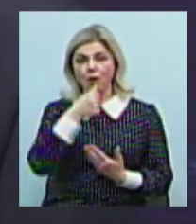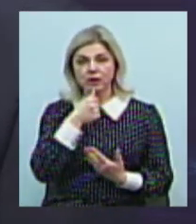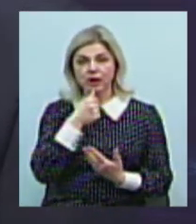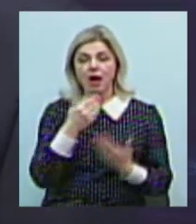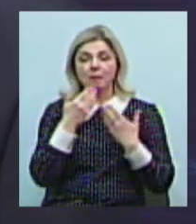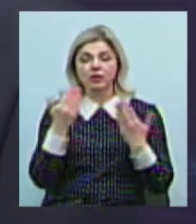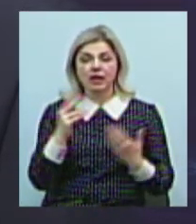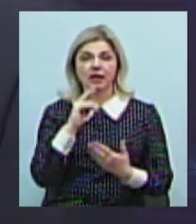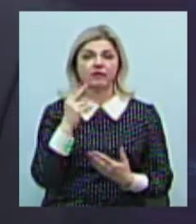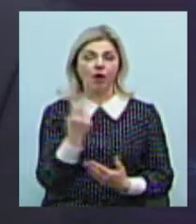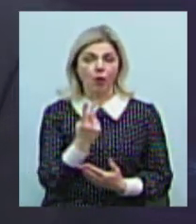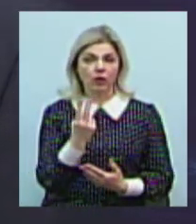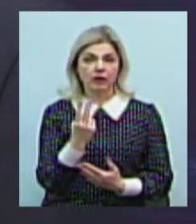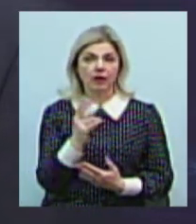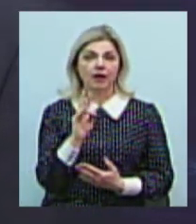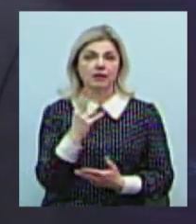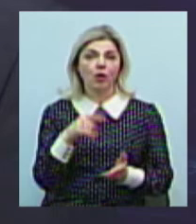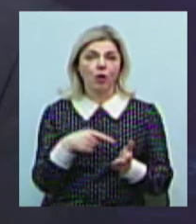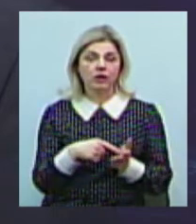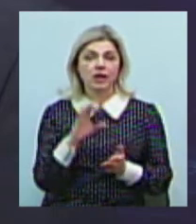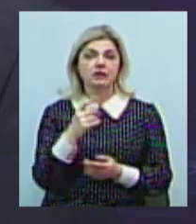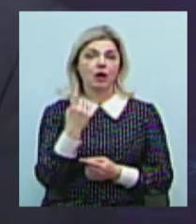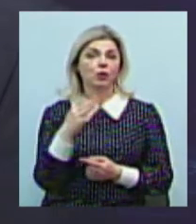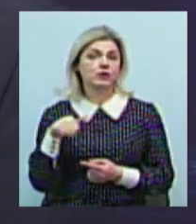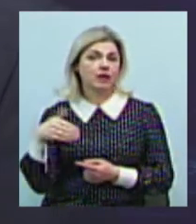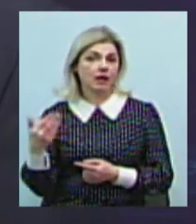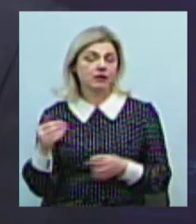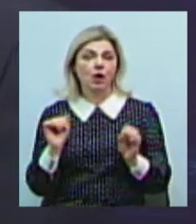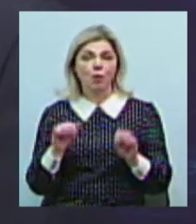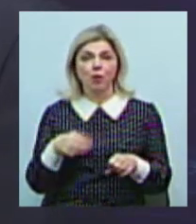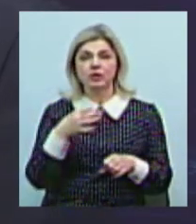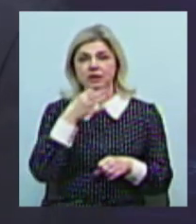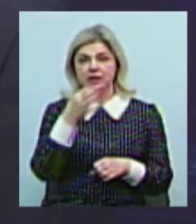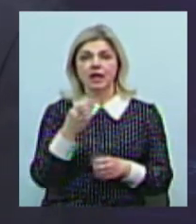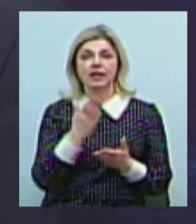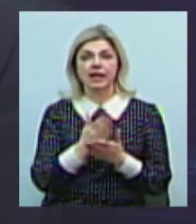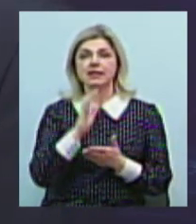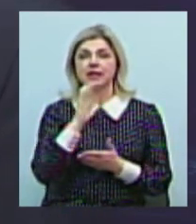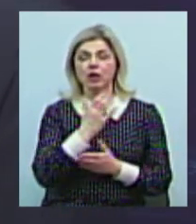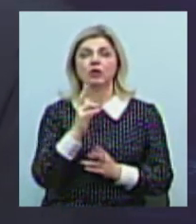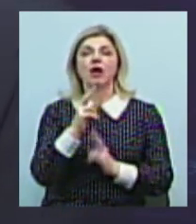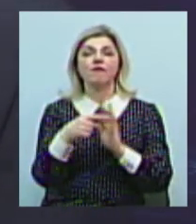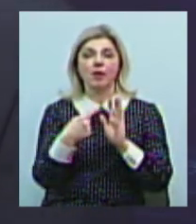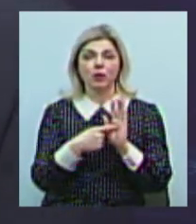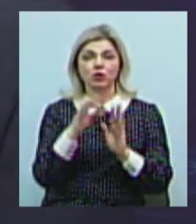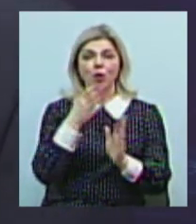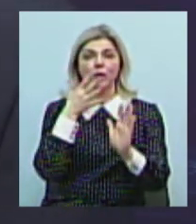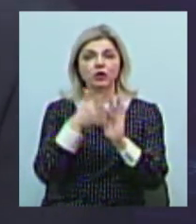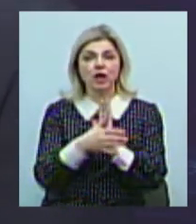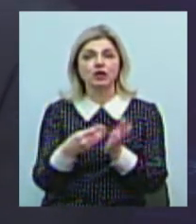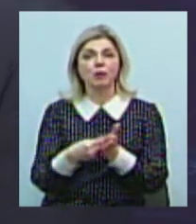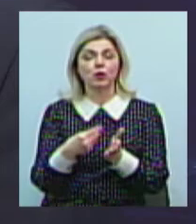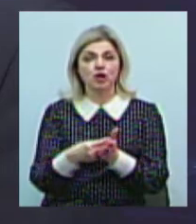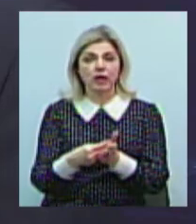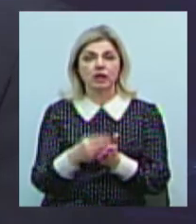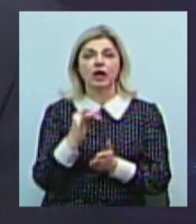последние два года, он, с одной стороны, можно сказать, есть серьезные вопросы по прозрачности бюджетного процесса, по